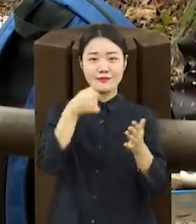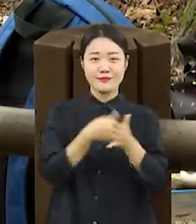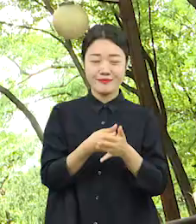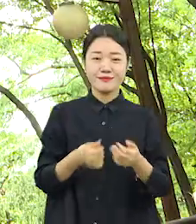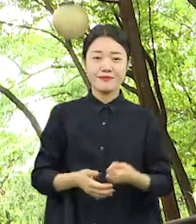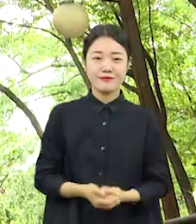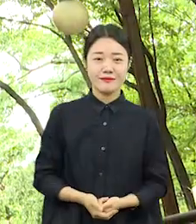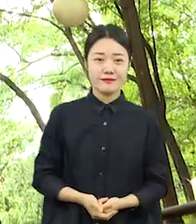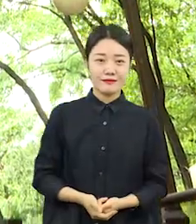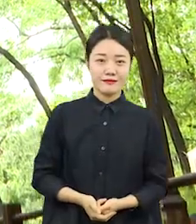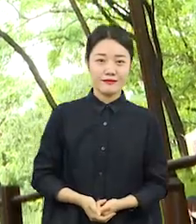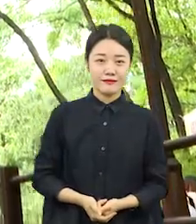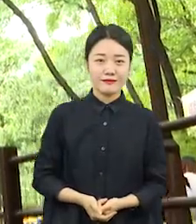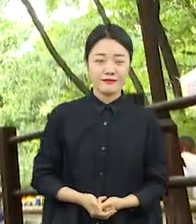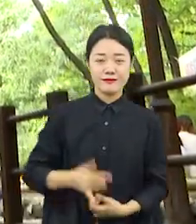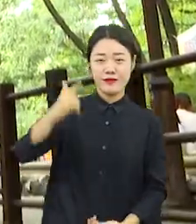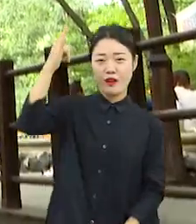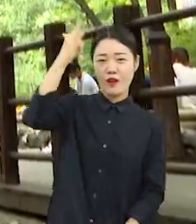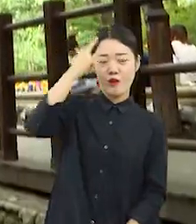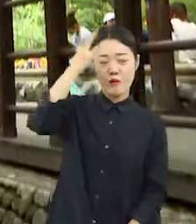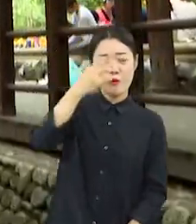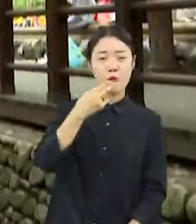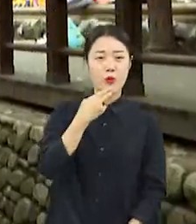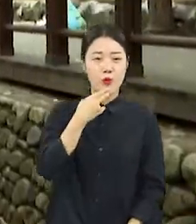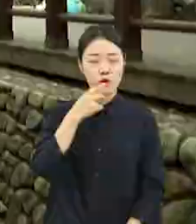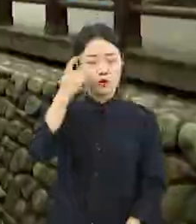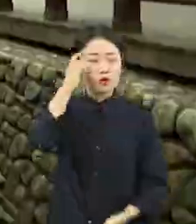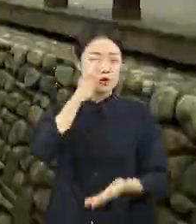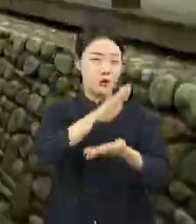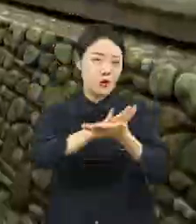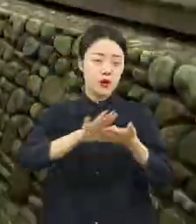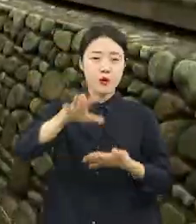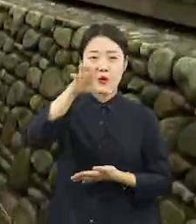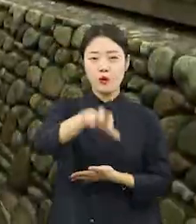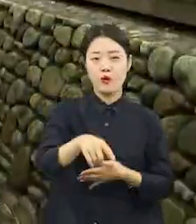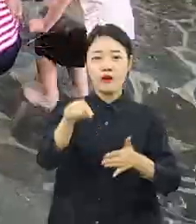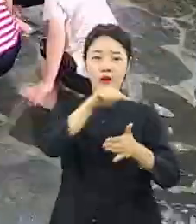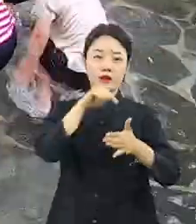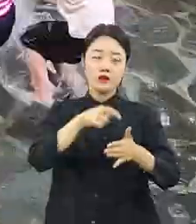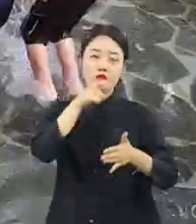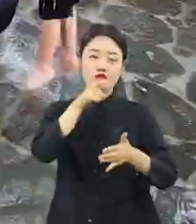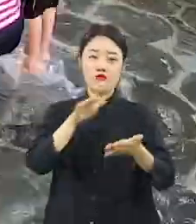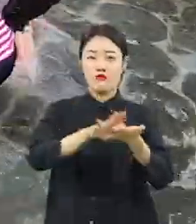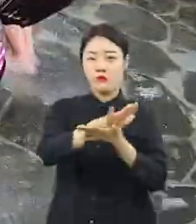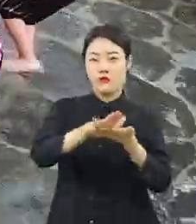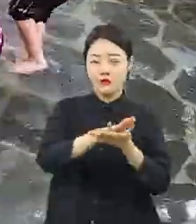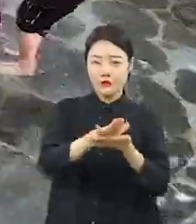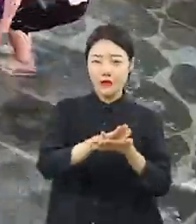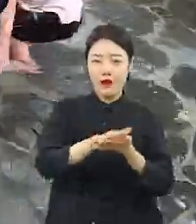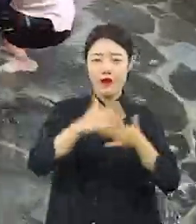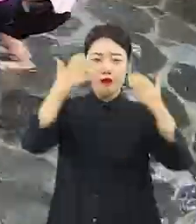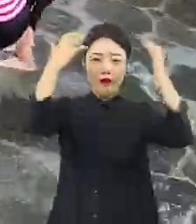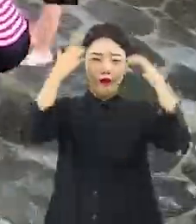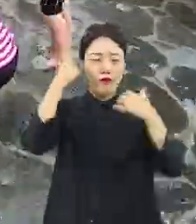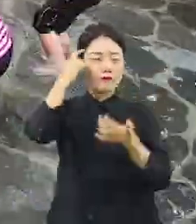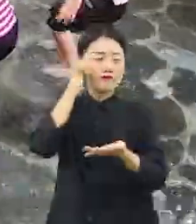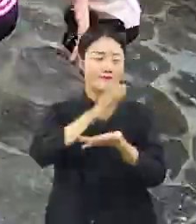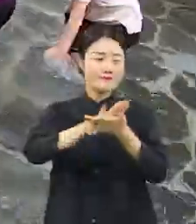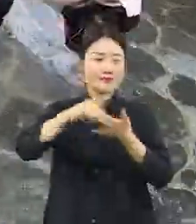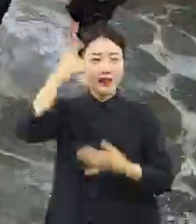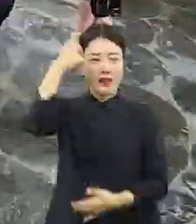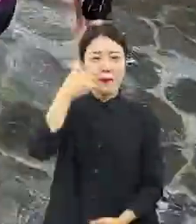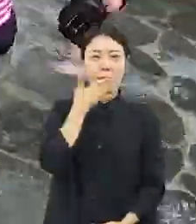때문인데요. 햇볕 걱정 없이 시원한 그늘 아래서 물장구도 치며 놀다 보니 더위도 싹